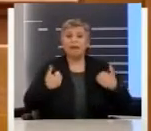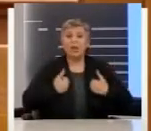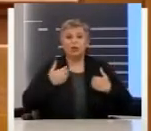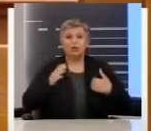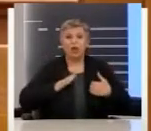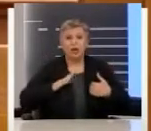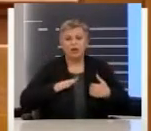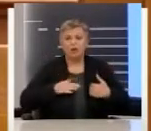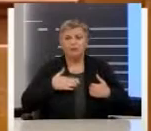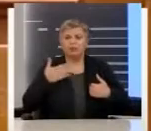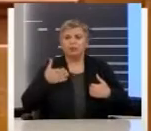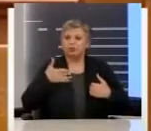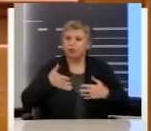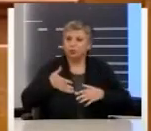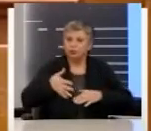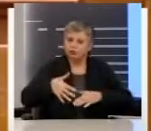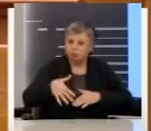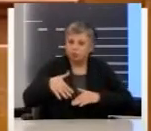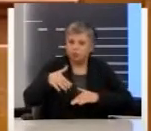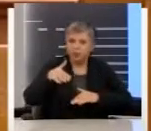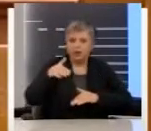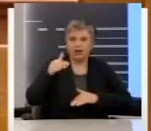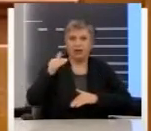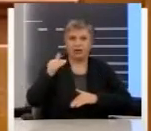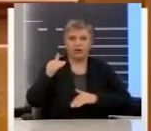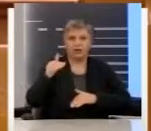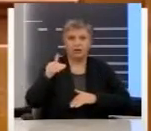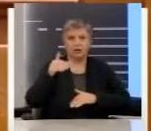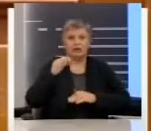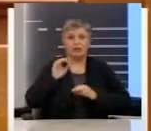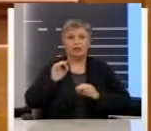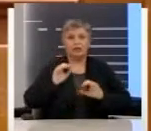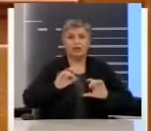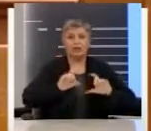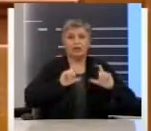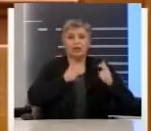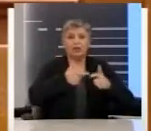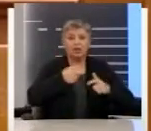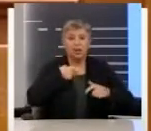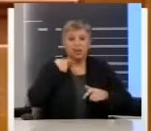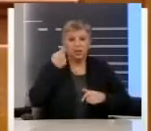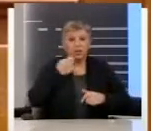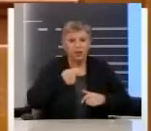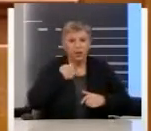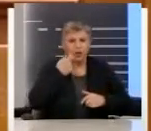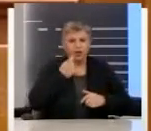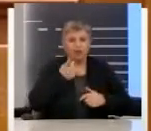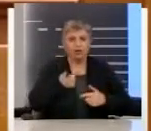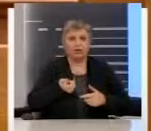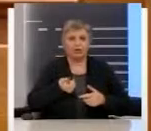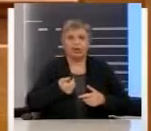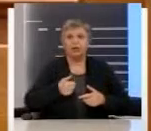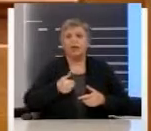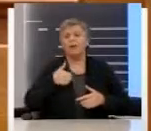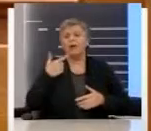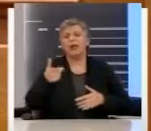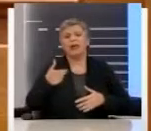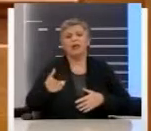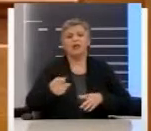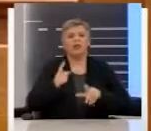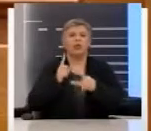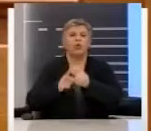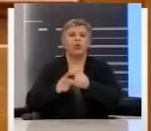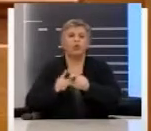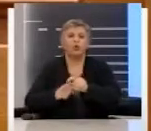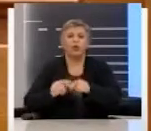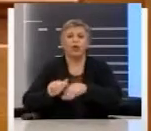μεγαλώνοντας και οι γονείς, όταν τα κυρίαρχα πρότυπα αντικειμενικά που λέει το κουκουέ, υποκειμενικά ή δεν ξέρω εγώ